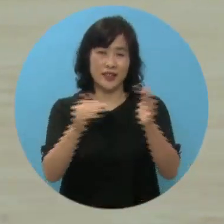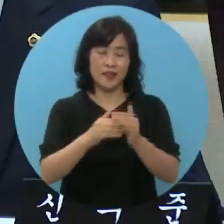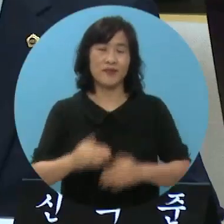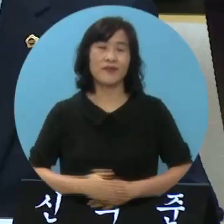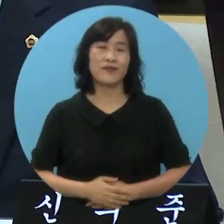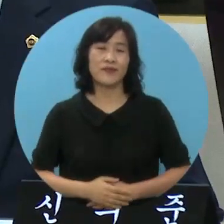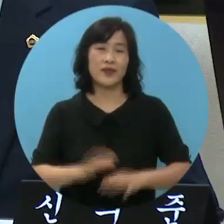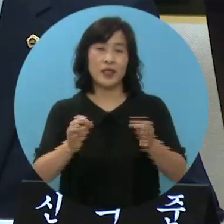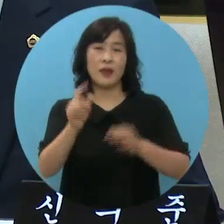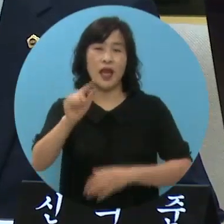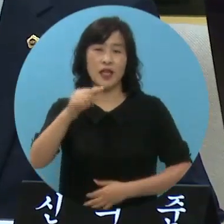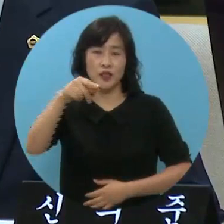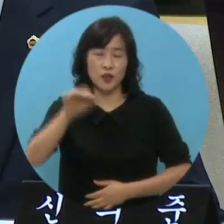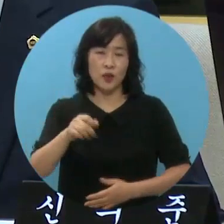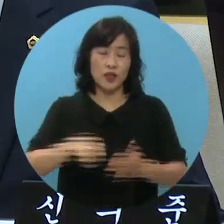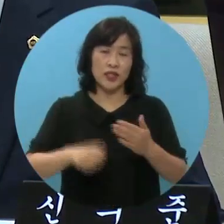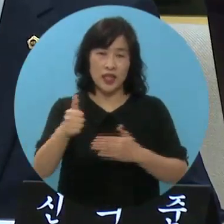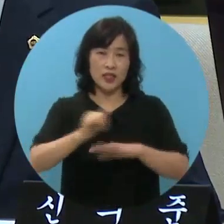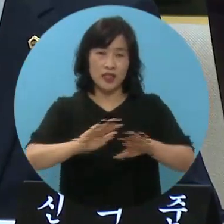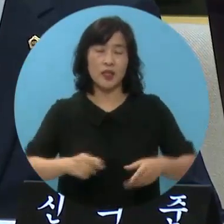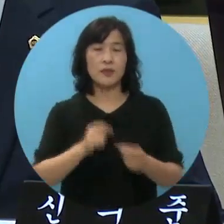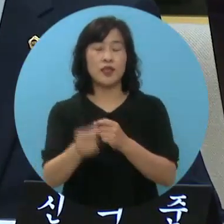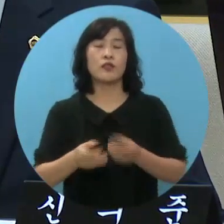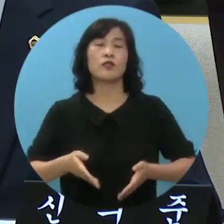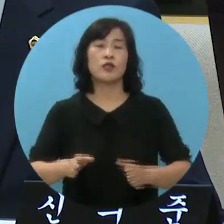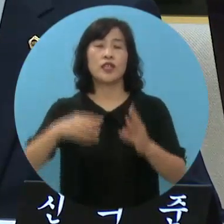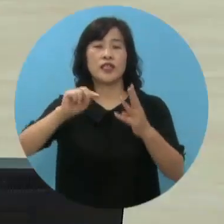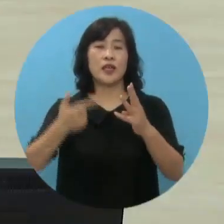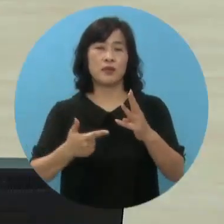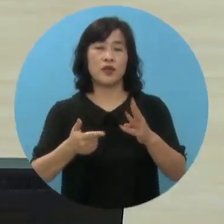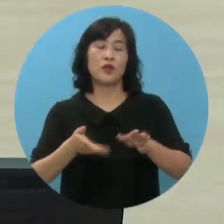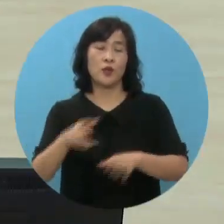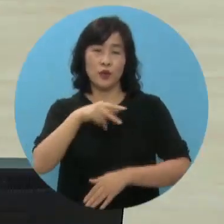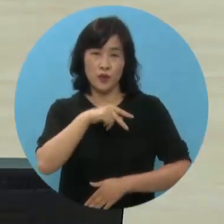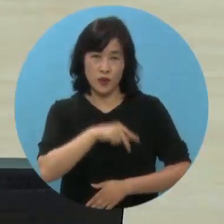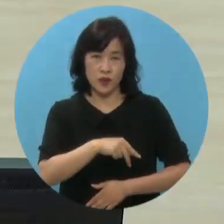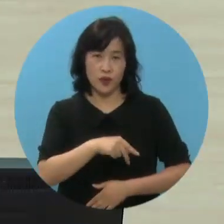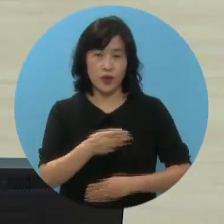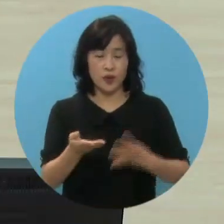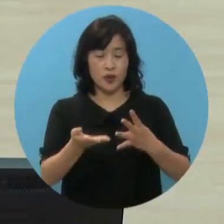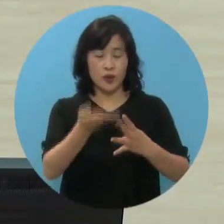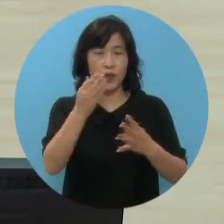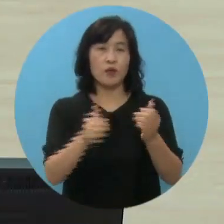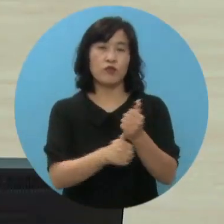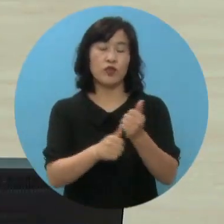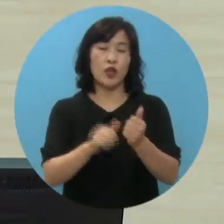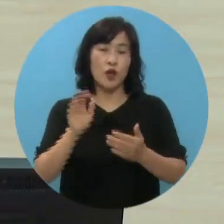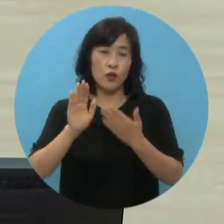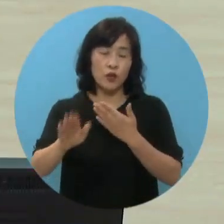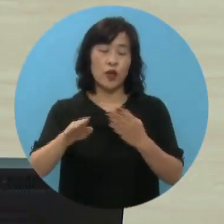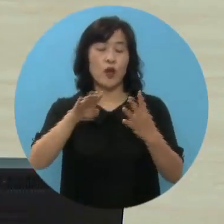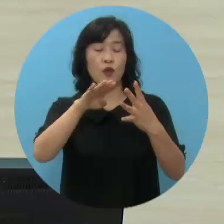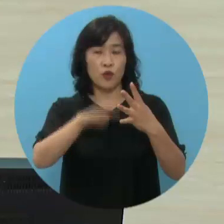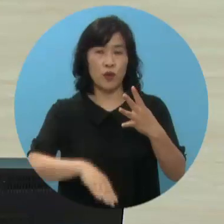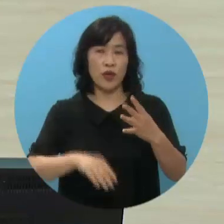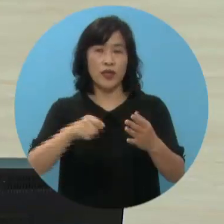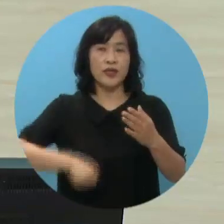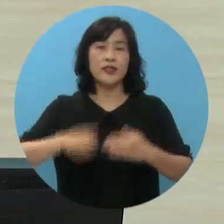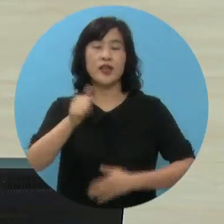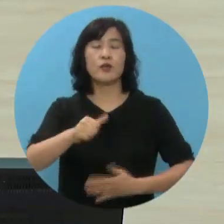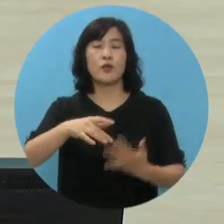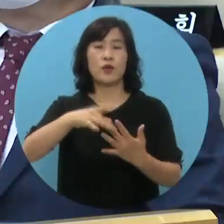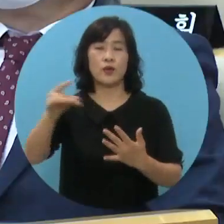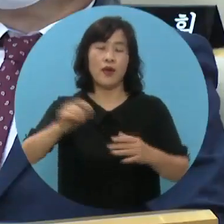선출됐습니다. 김한종 의장은 전남 장성군 출신 삼선도의원으로 전반기 부의장을 거쳐